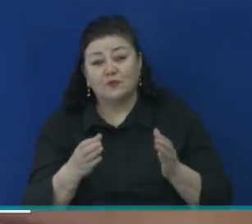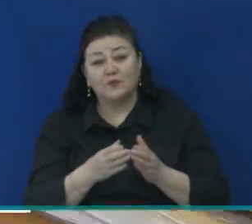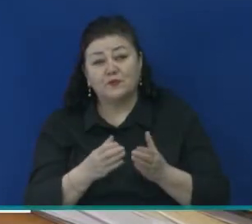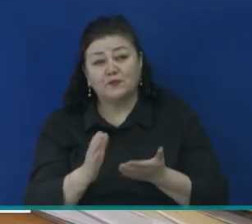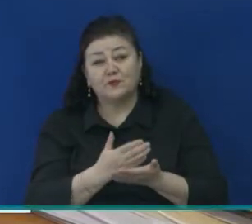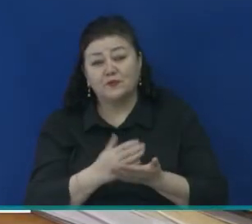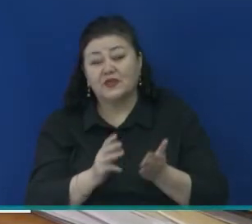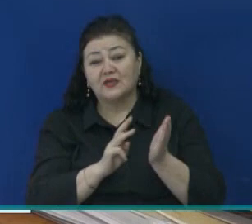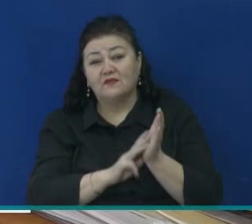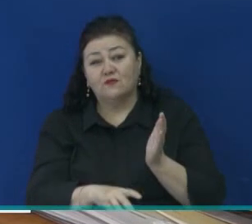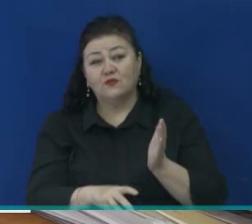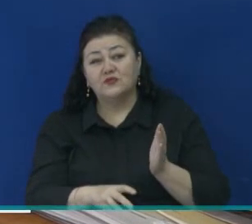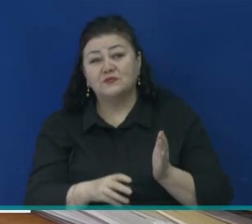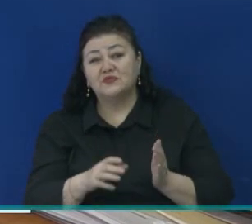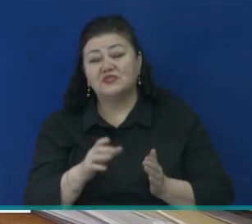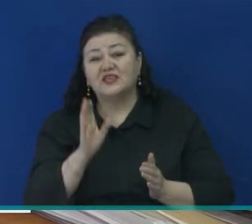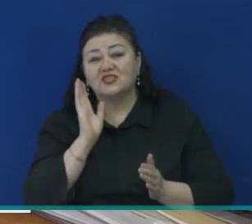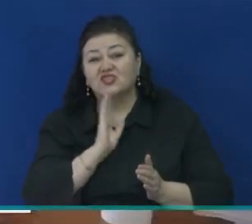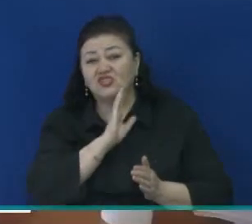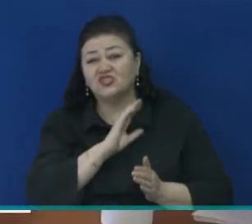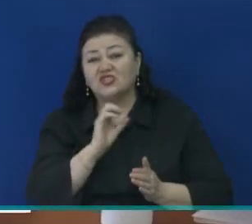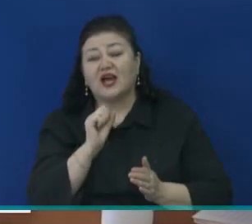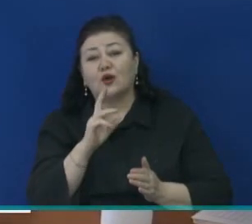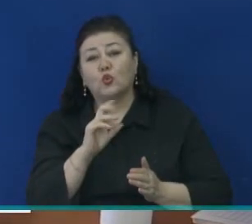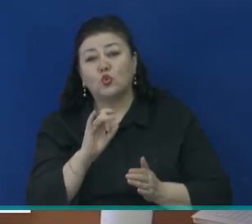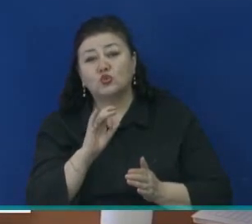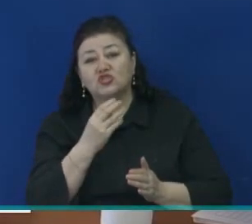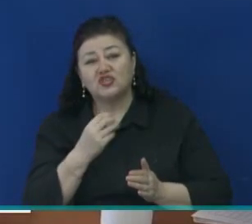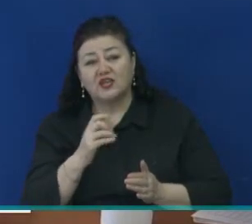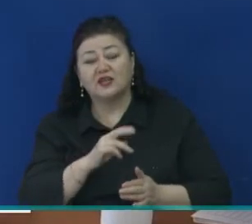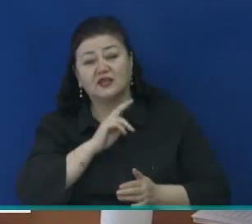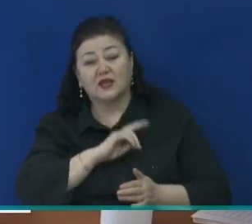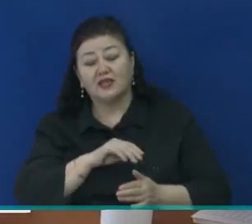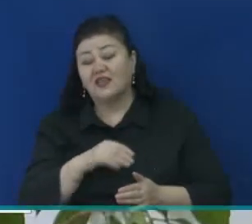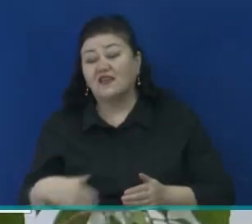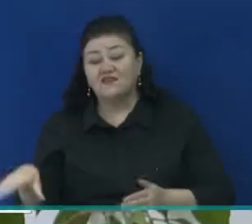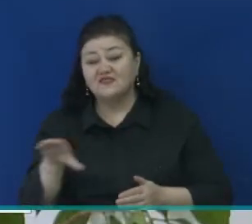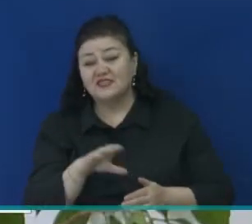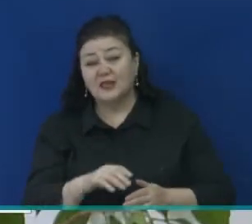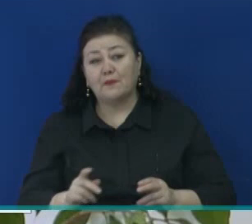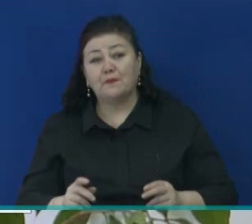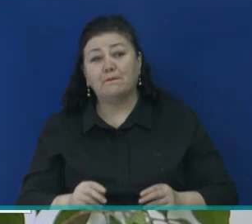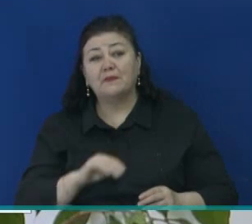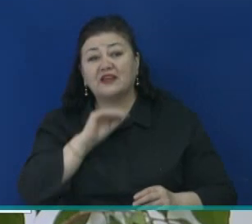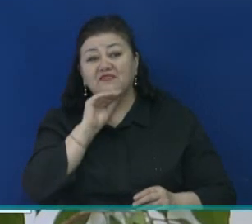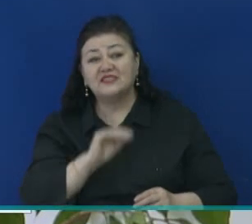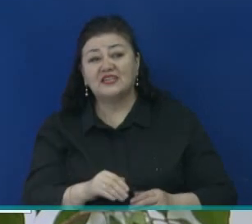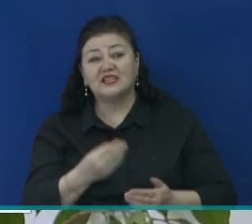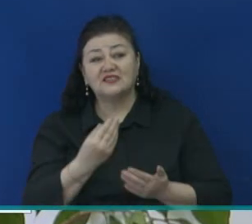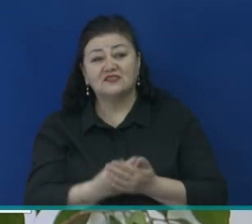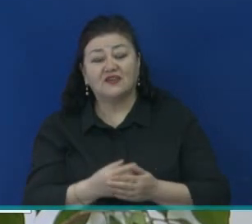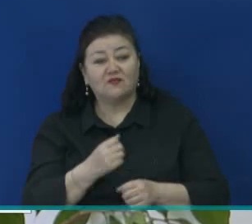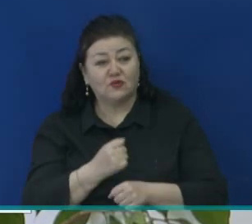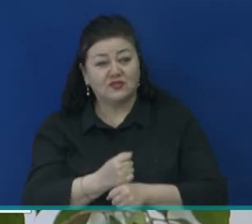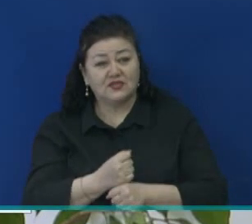80-нен аса акушер еңбек етеді. Бәрі де өз ісінің кәсіби мамандары. Біздің басты жұмысымыз ана